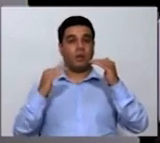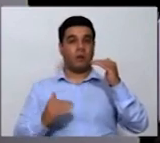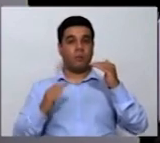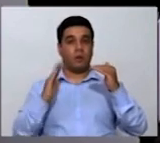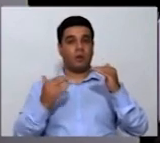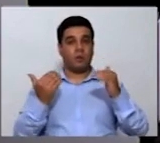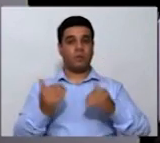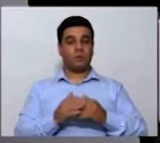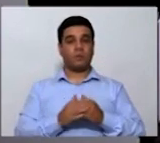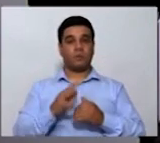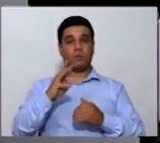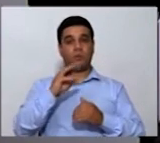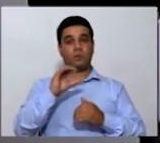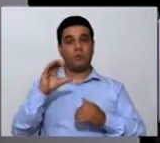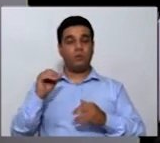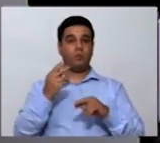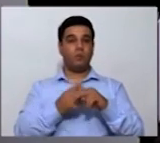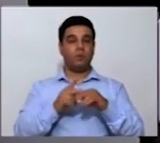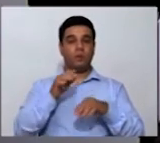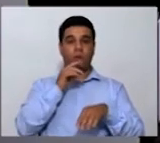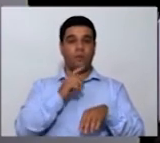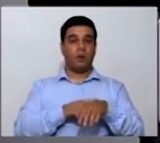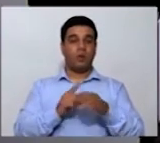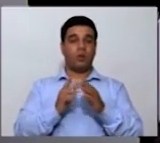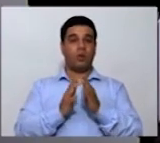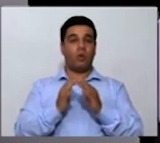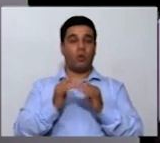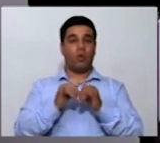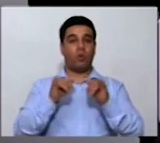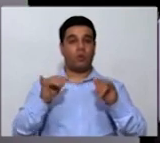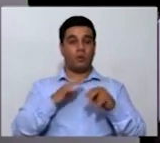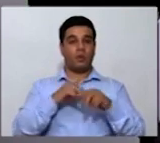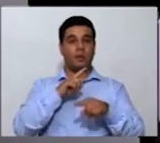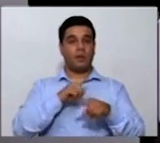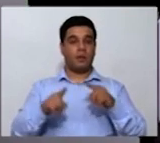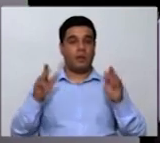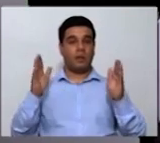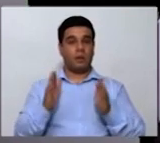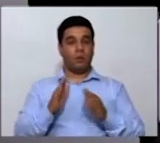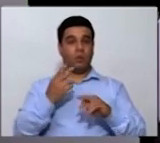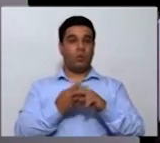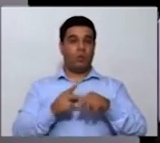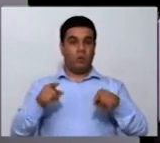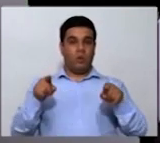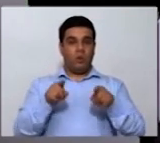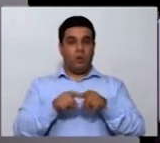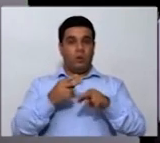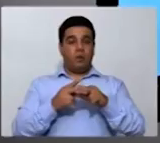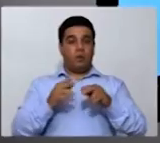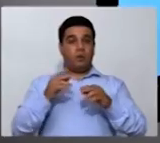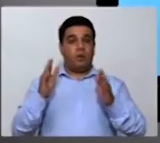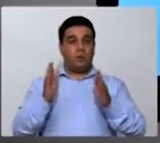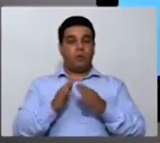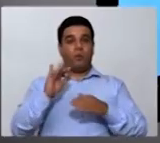kamayardi. Masalan, sizda vaqt oshganda tezlik kamayib ketardi. Xuddi shunda kamayuvchi